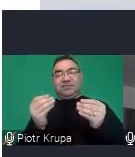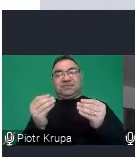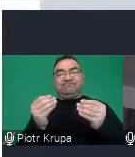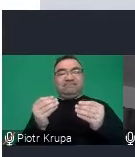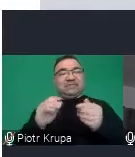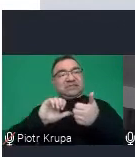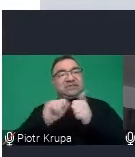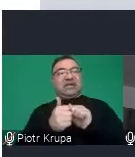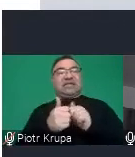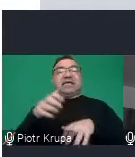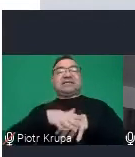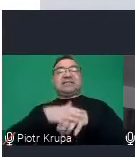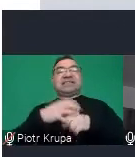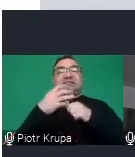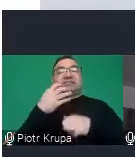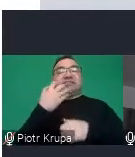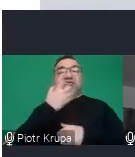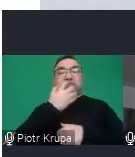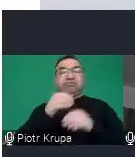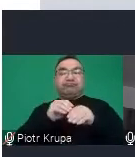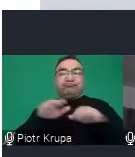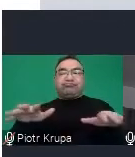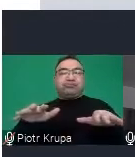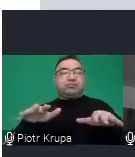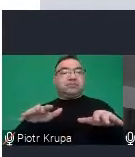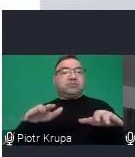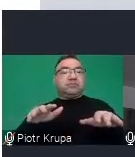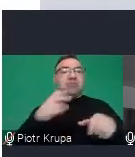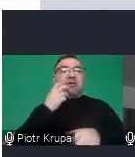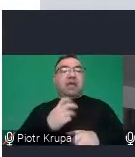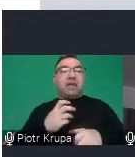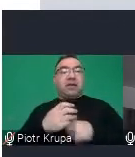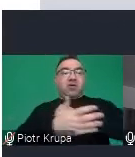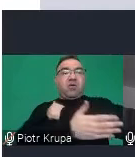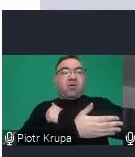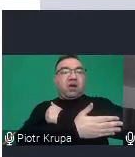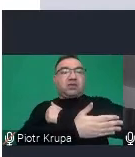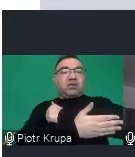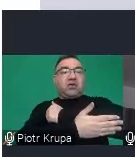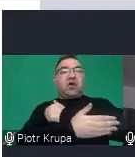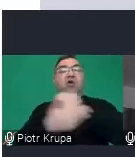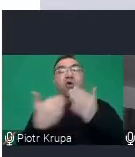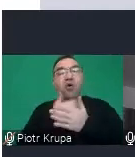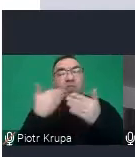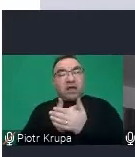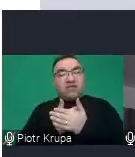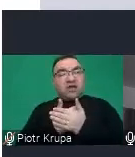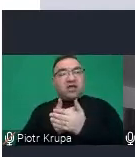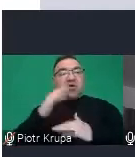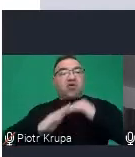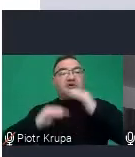systemu ciepłowniczego w oparciu o rozproszone źródła energii, oparte m.in. o źródła odnawialne oraz